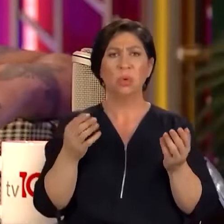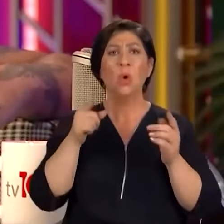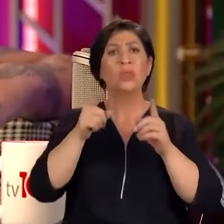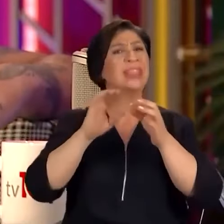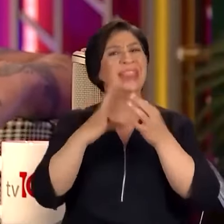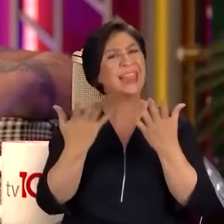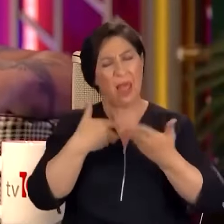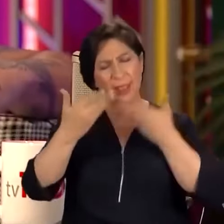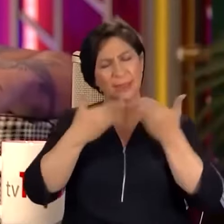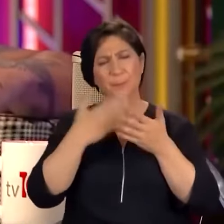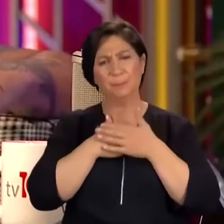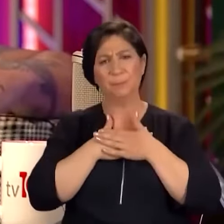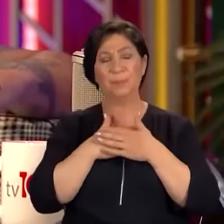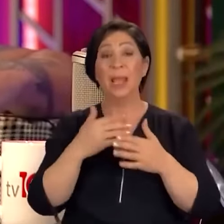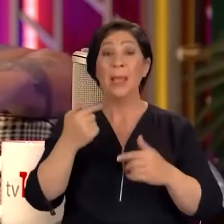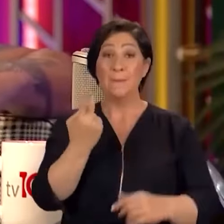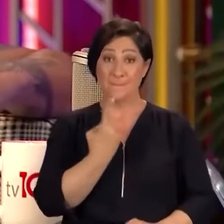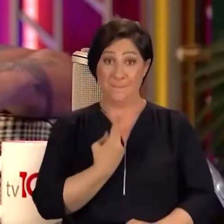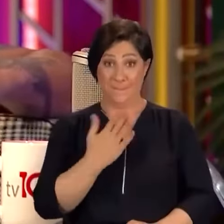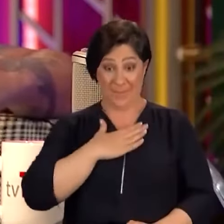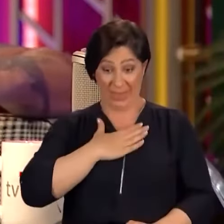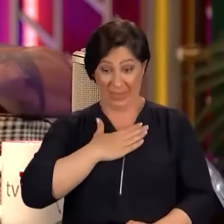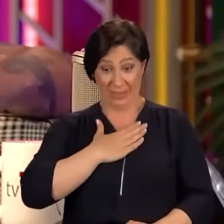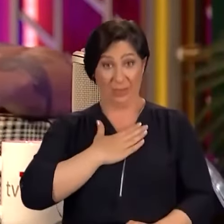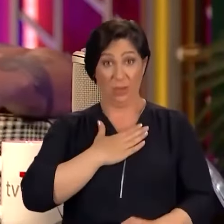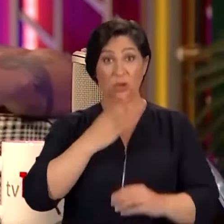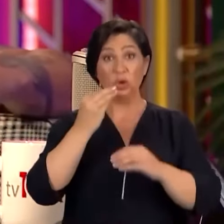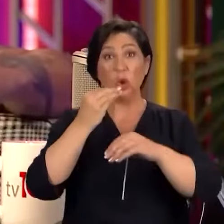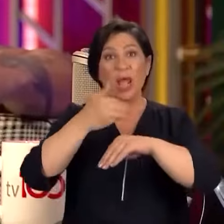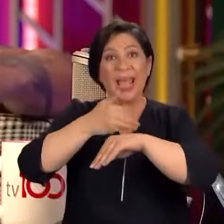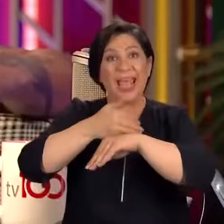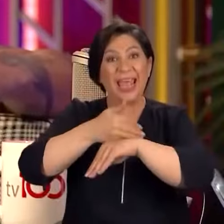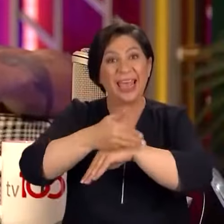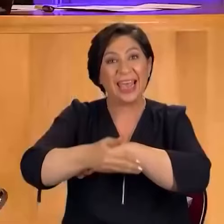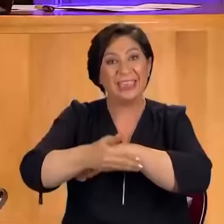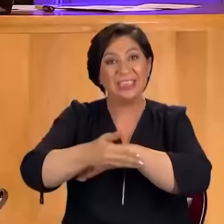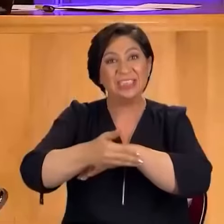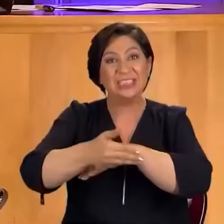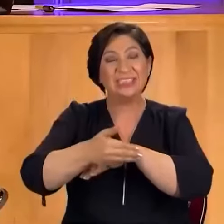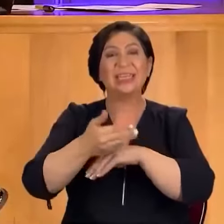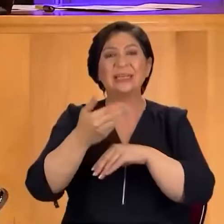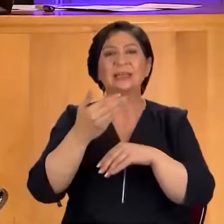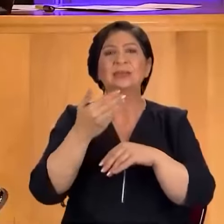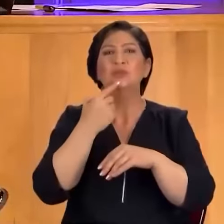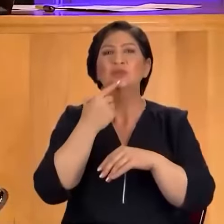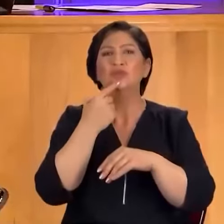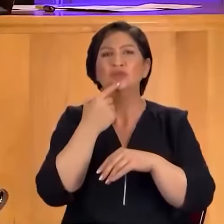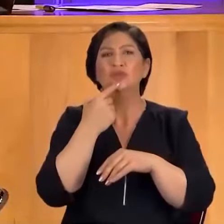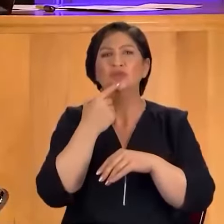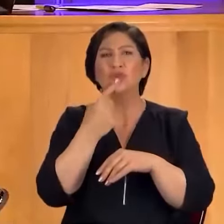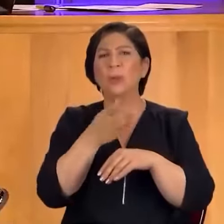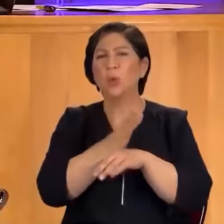onun sebebi anlatayım. Şimdi ben çok geç, tabiri caizse bunu